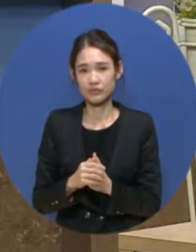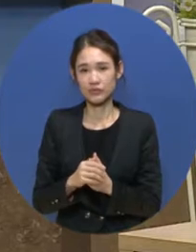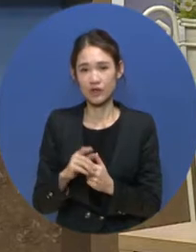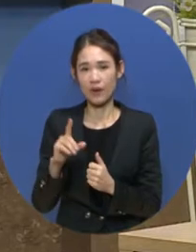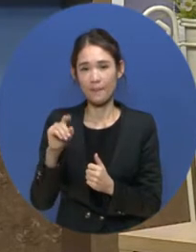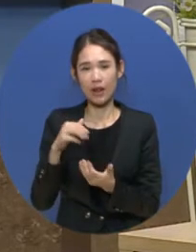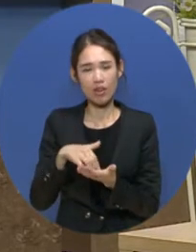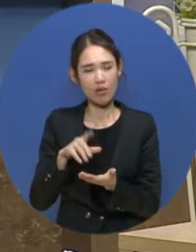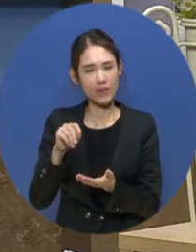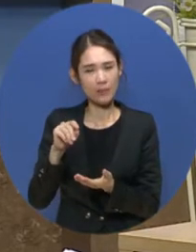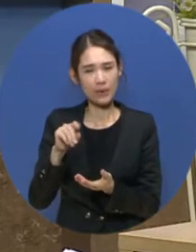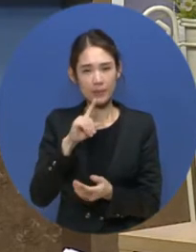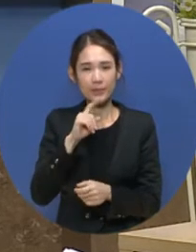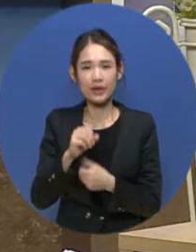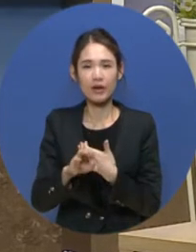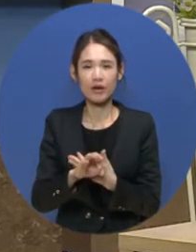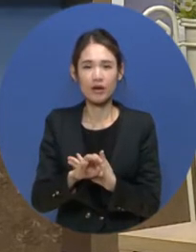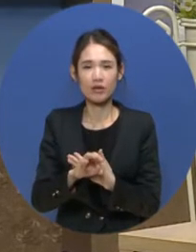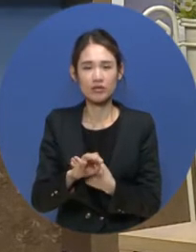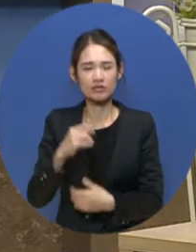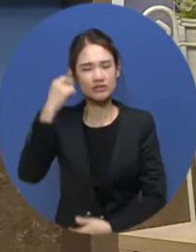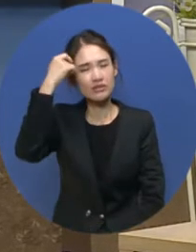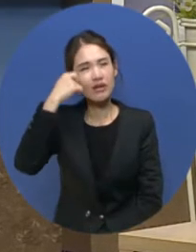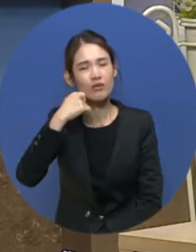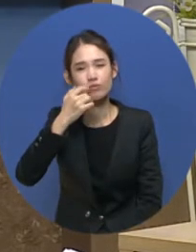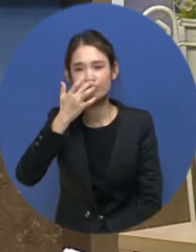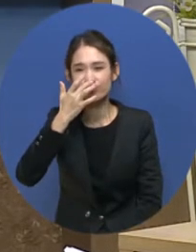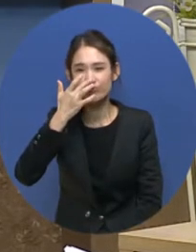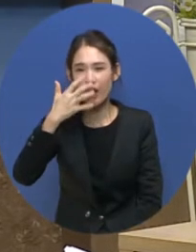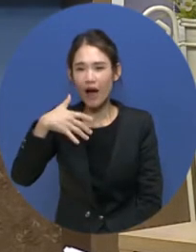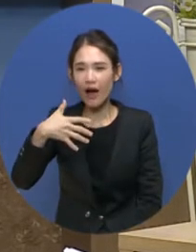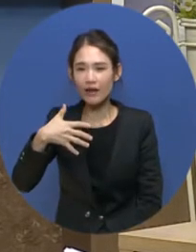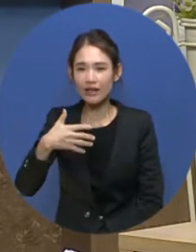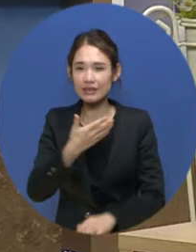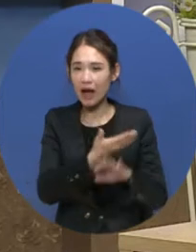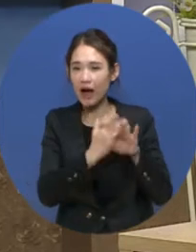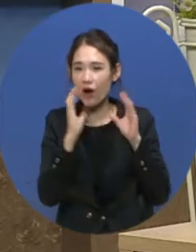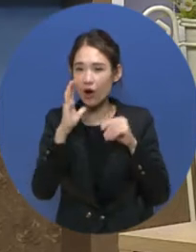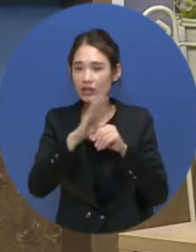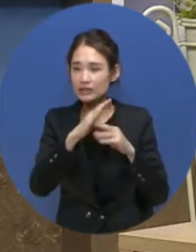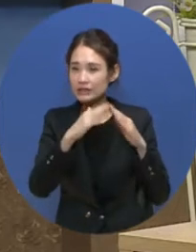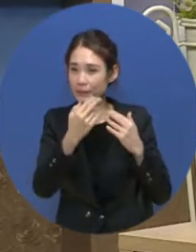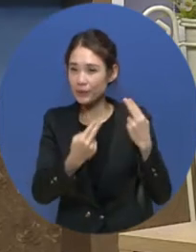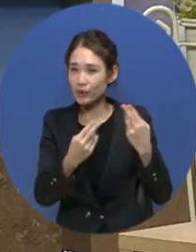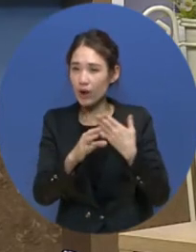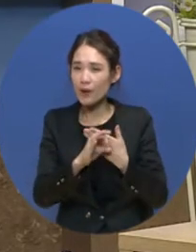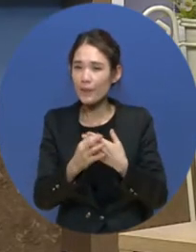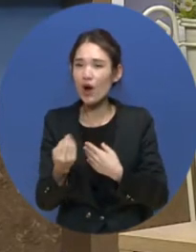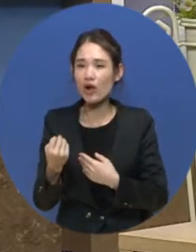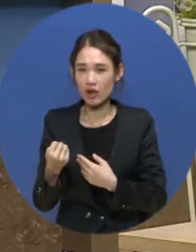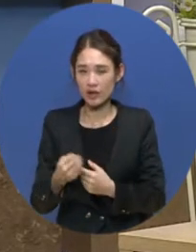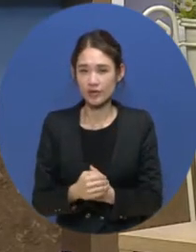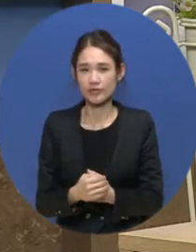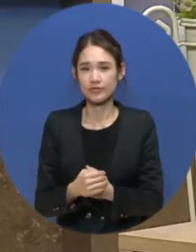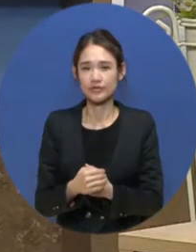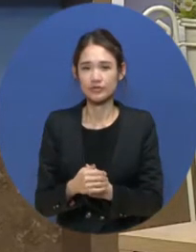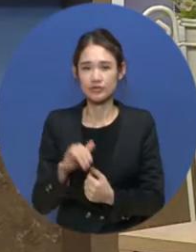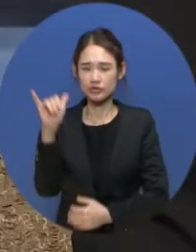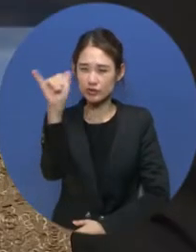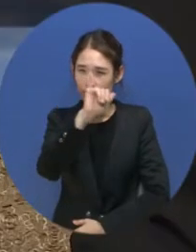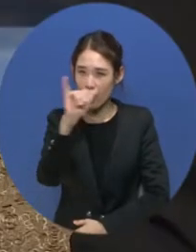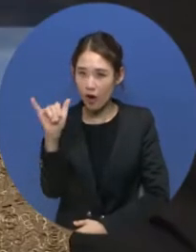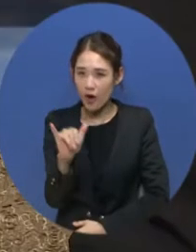만약에다라고 하면은 네. 그 감이 잘 안 오는데 다른 어린이집에 비하면 어떤 정도인가요? 그러니까 전국에